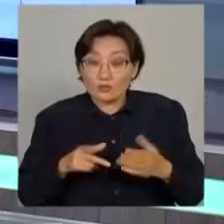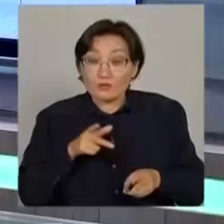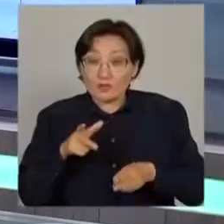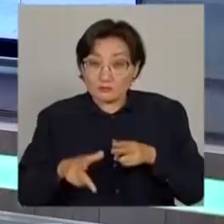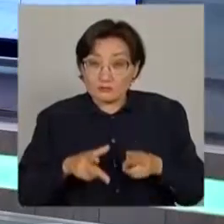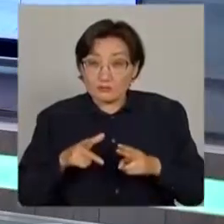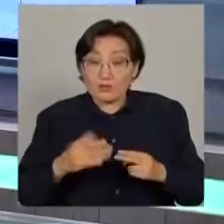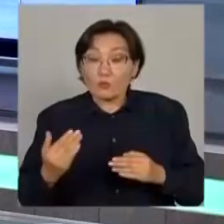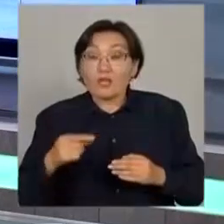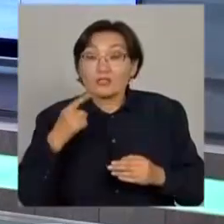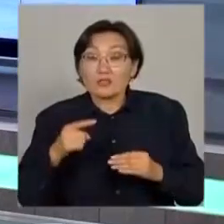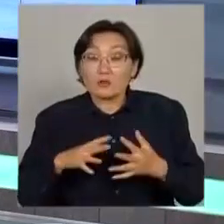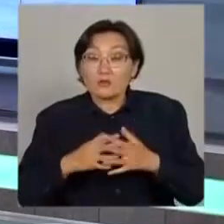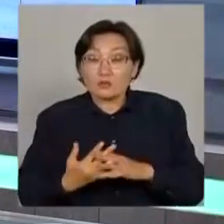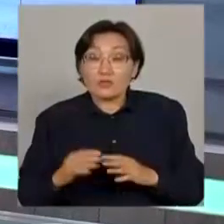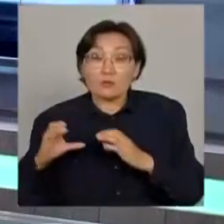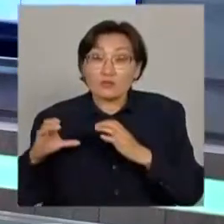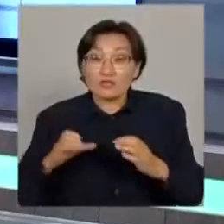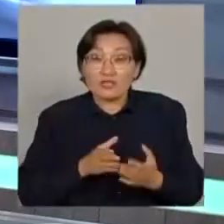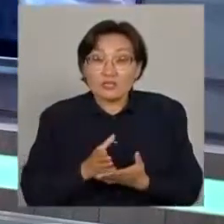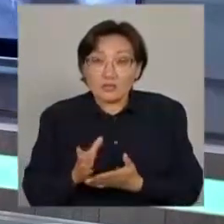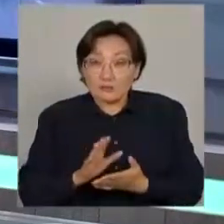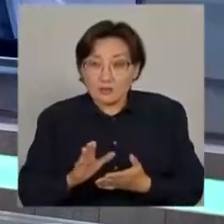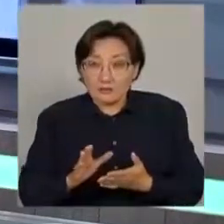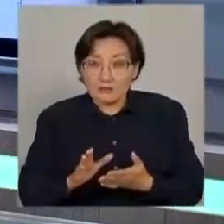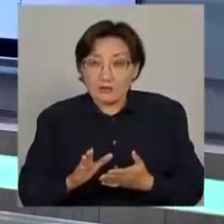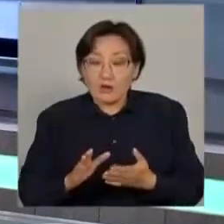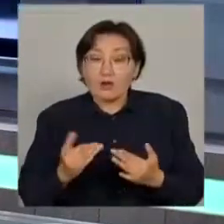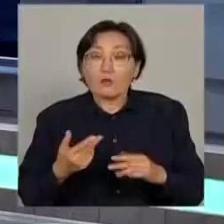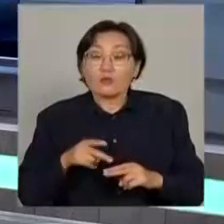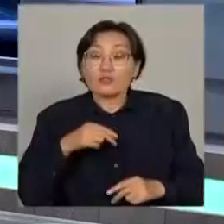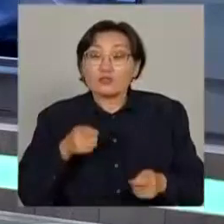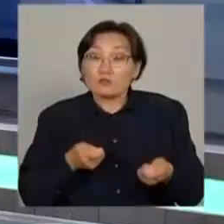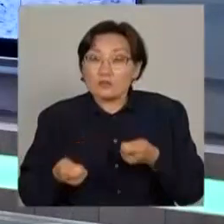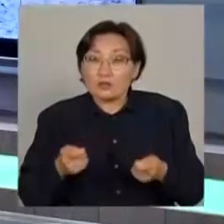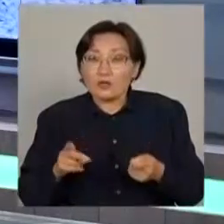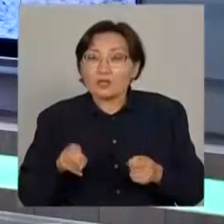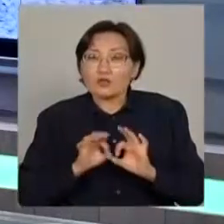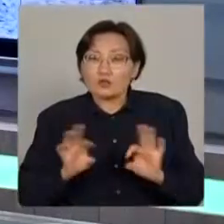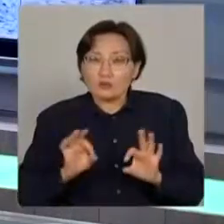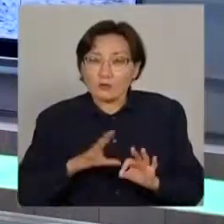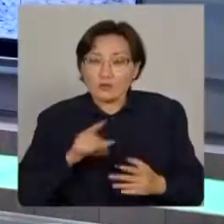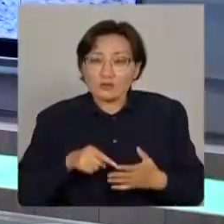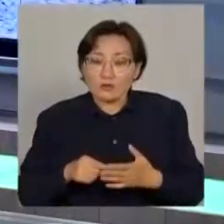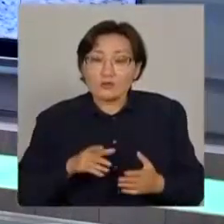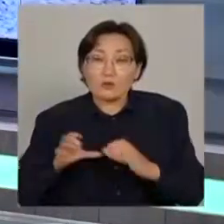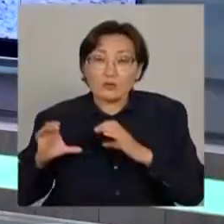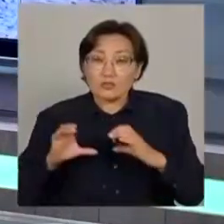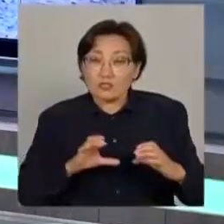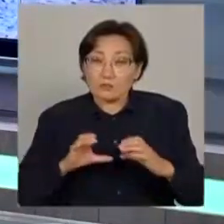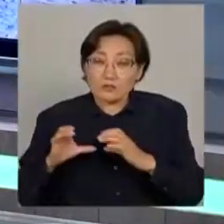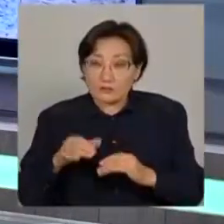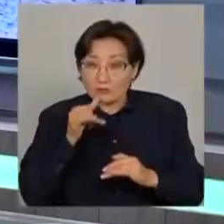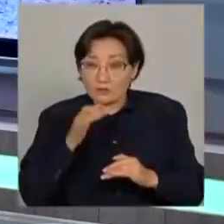наразы. Айтуларынша елді мекенге автобус кірмегелі жылдан асқан. Мұны жауаптылар не деп түсіндірді? Қалаға қоғамдық көлікпен қатынай